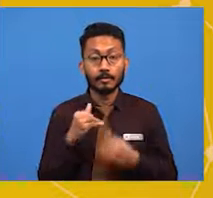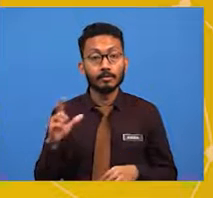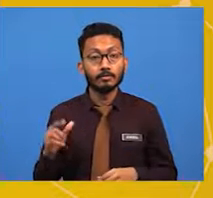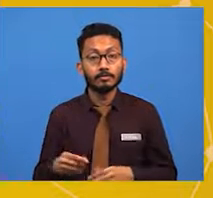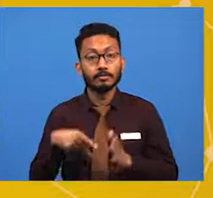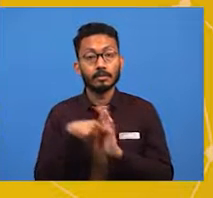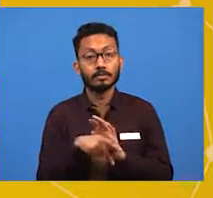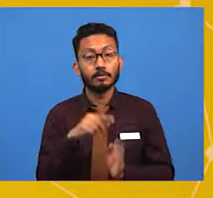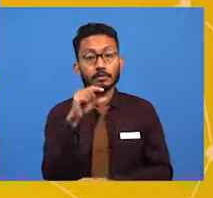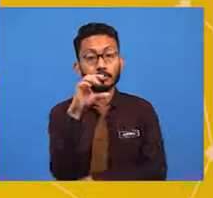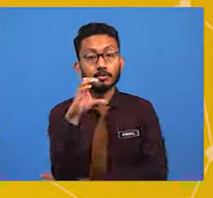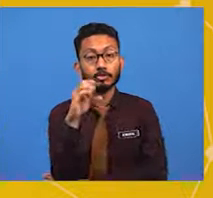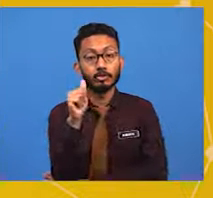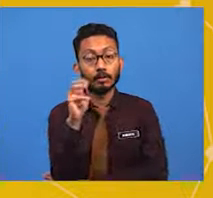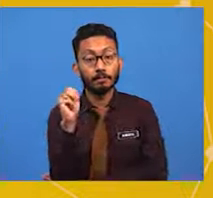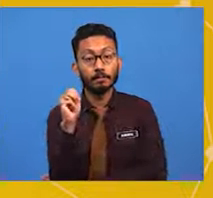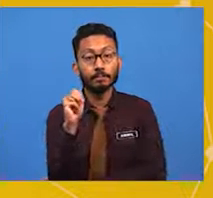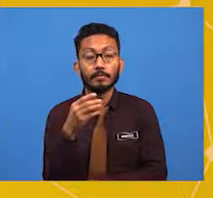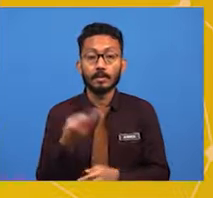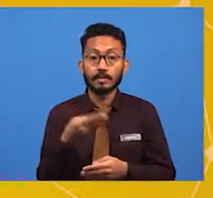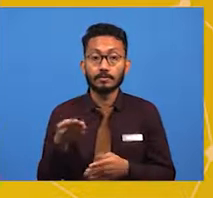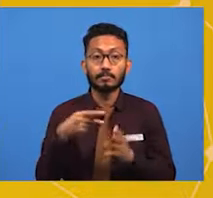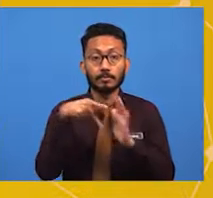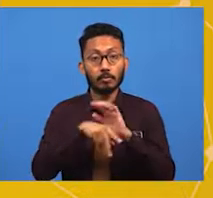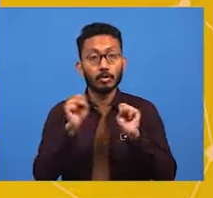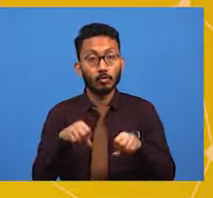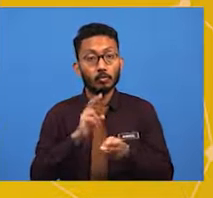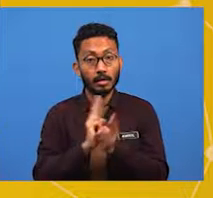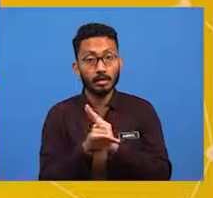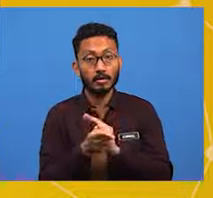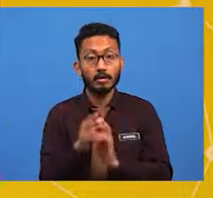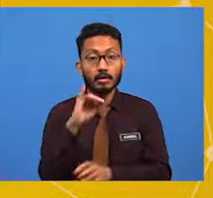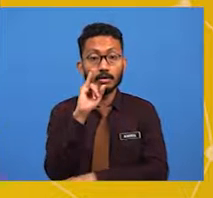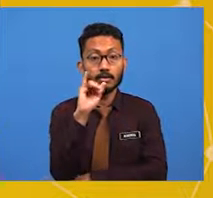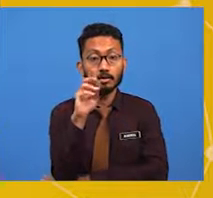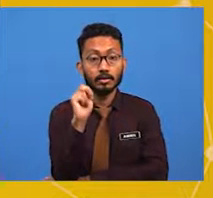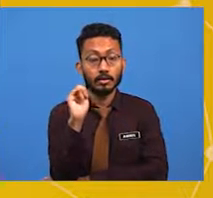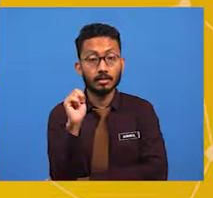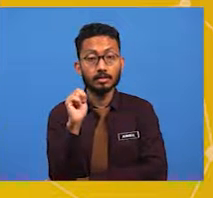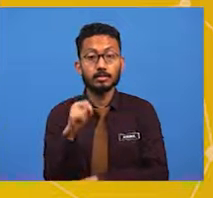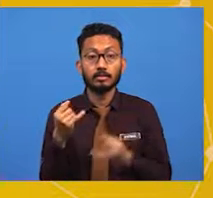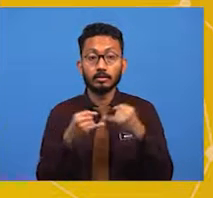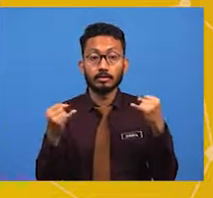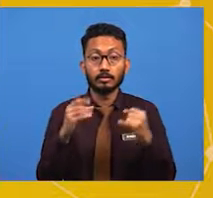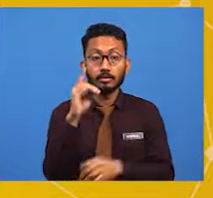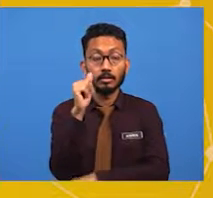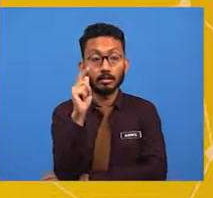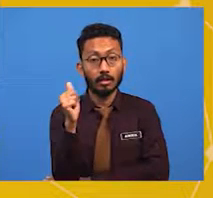bagi pemboleh ubah. INT pula adalah jenis data yang